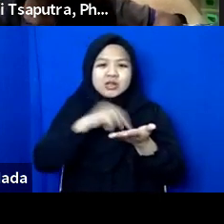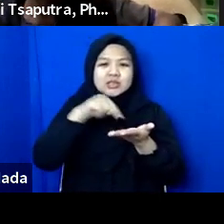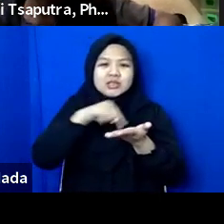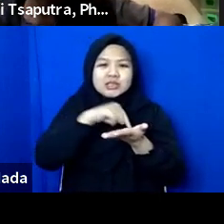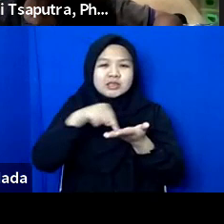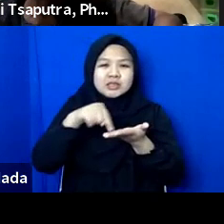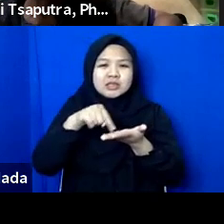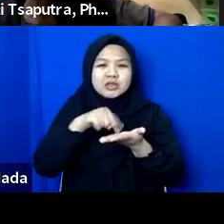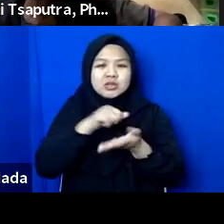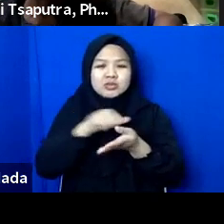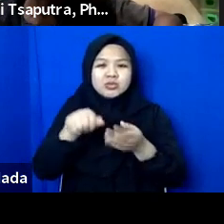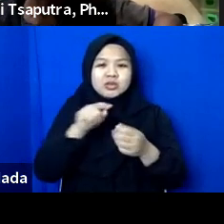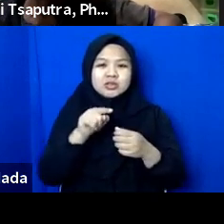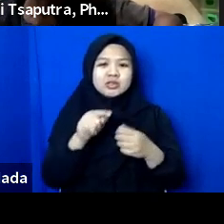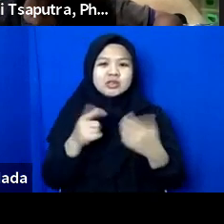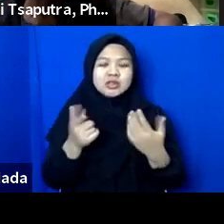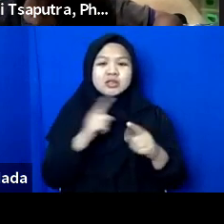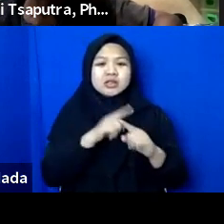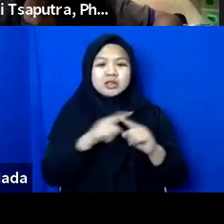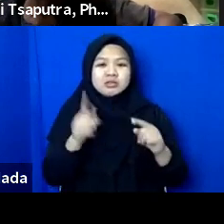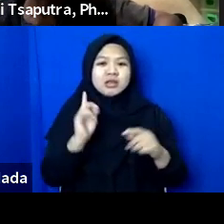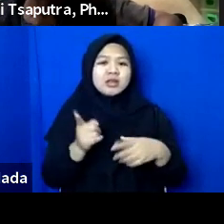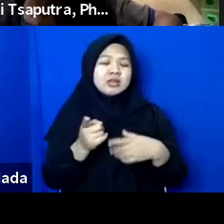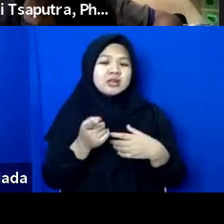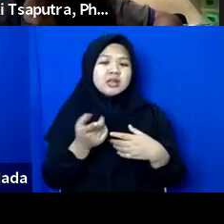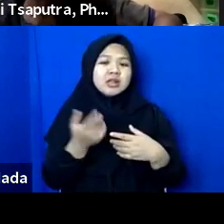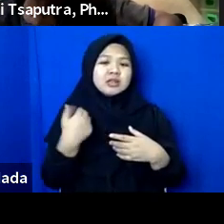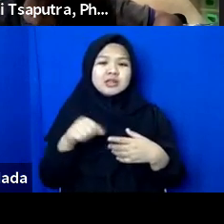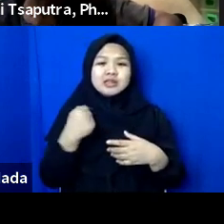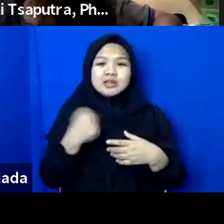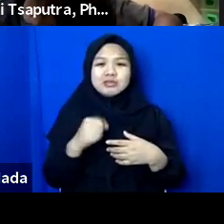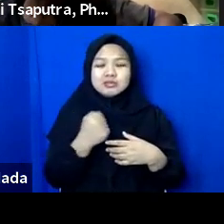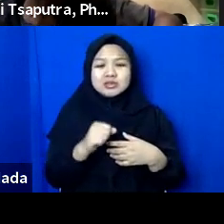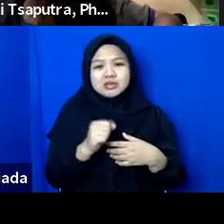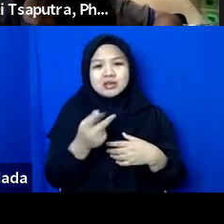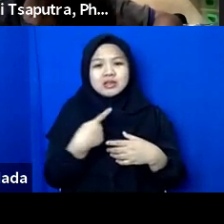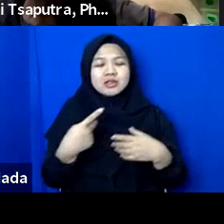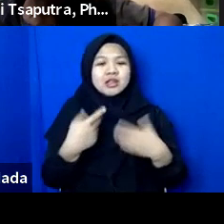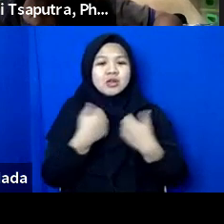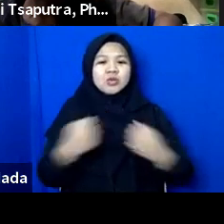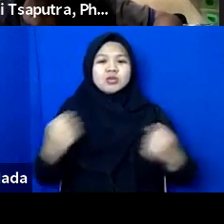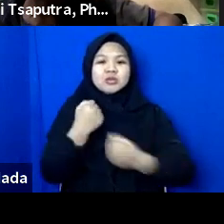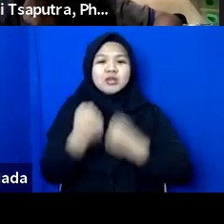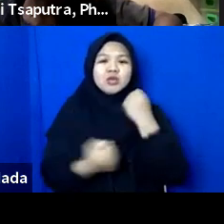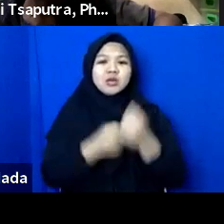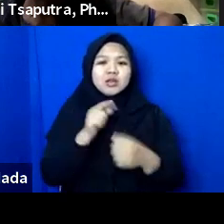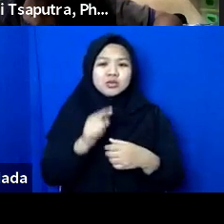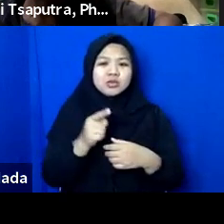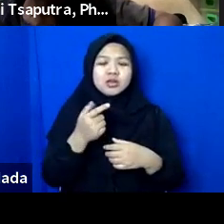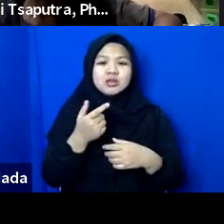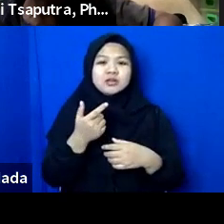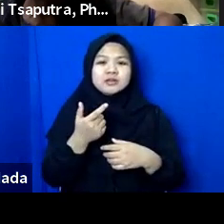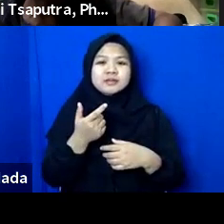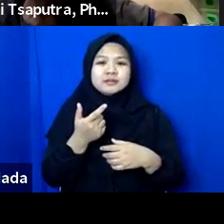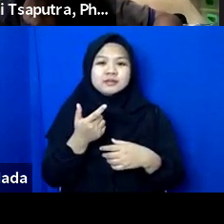titik-titik terus dibikin ini tapi memang ada satu hal yang tidak bisa kita leluasa melakukannya itu tadi yang disebut